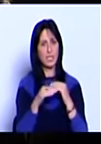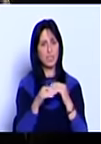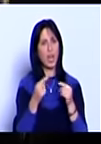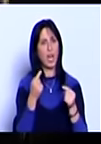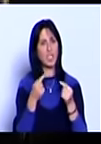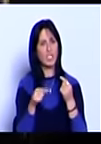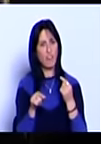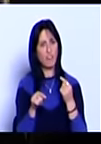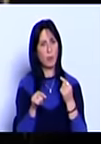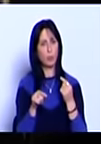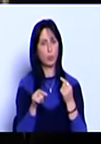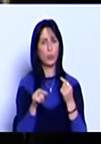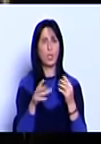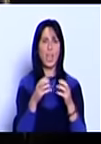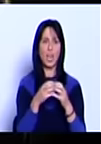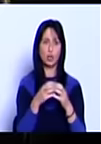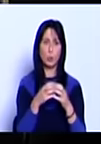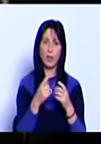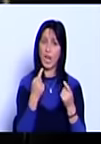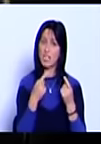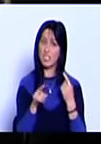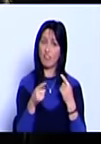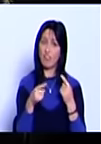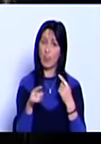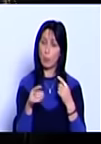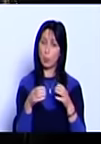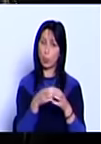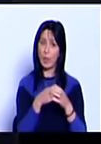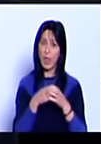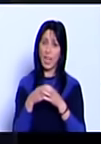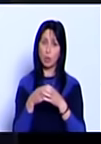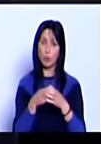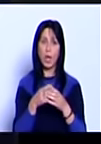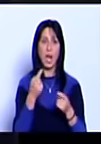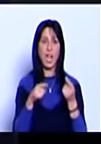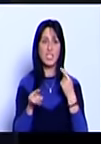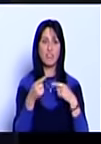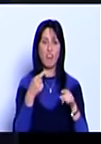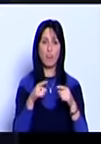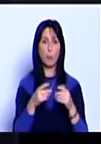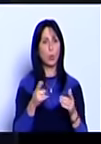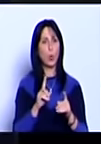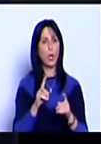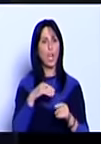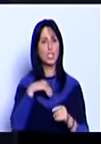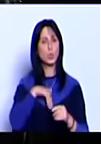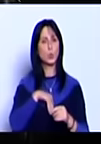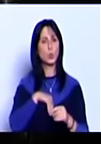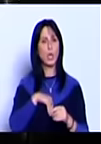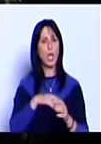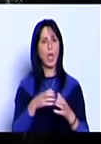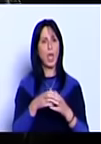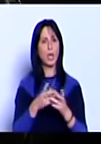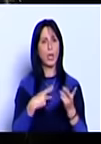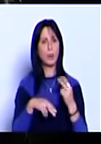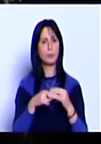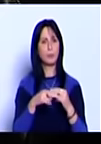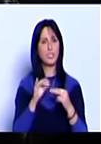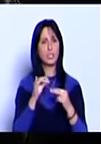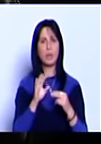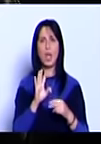განსხვავებული ინდივიდების ერთობა განსხვავებულების ერთობა რომელსაც სახელმწიფო იცავს თუ ეს არის რაღაცა სულიერი წარმონაქმნი რომელსაც ისტორია აქვს